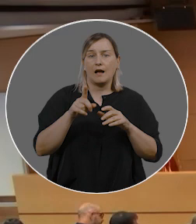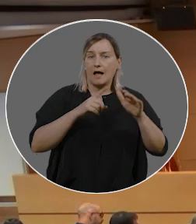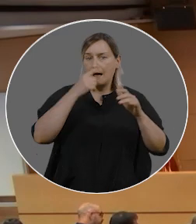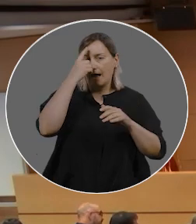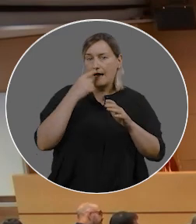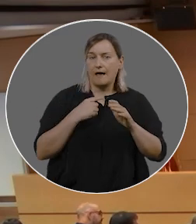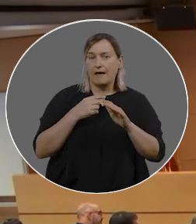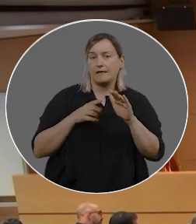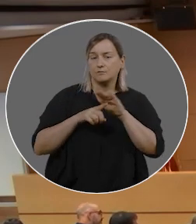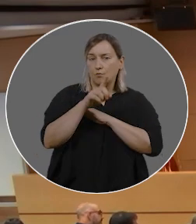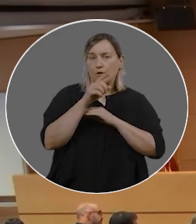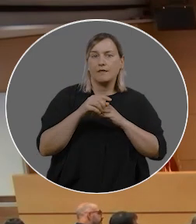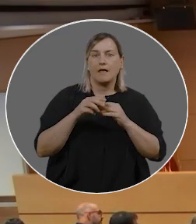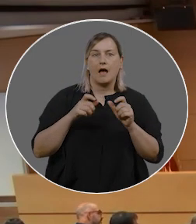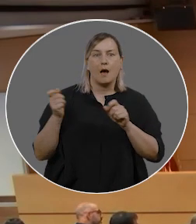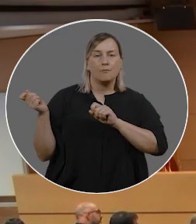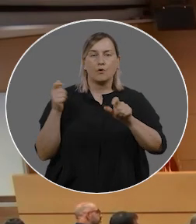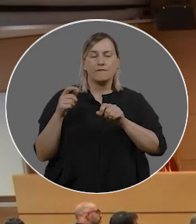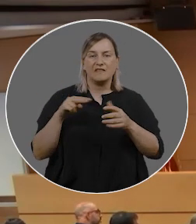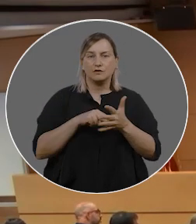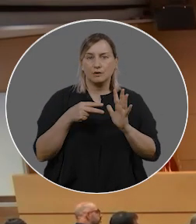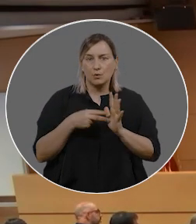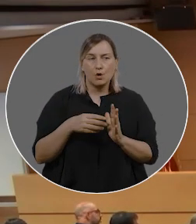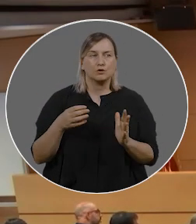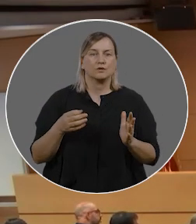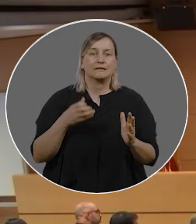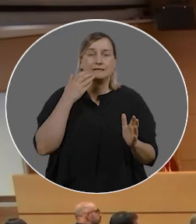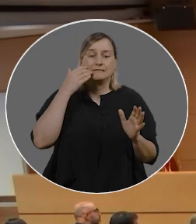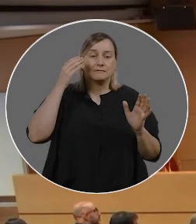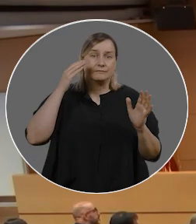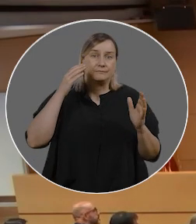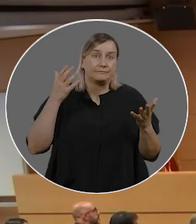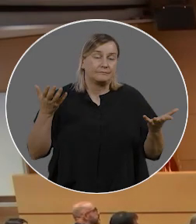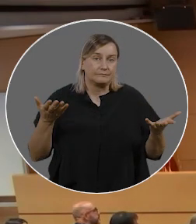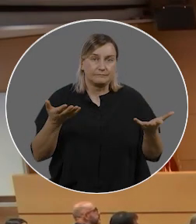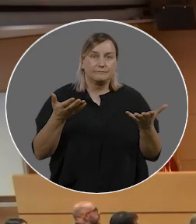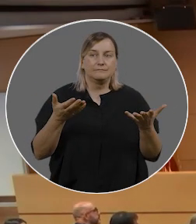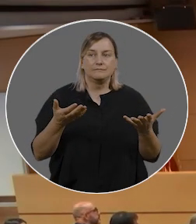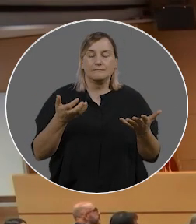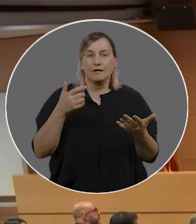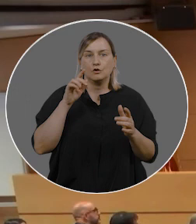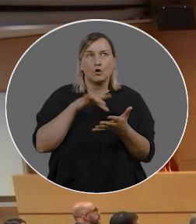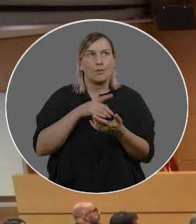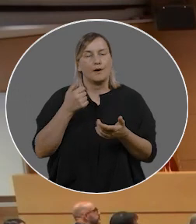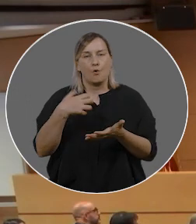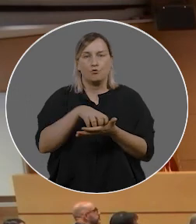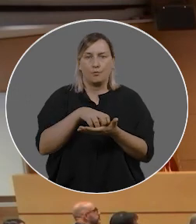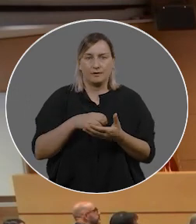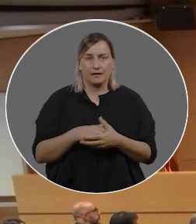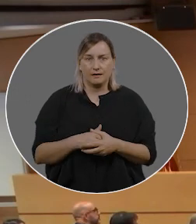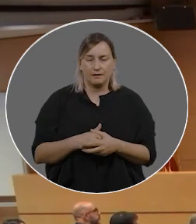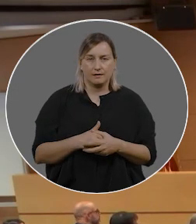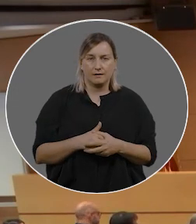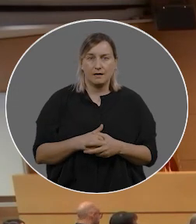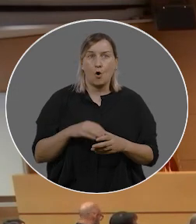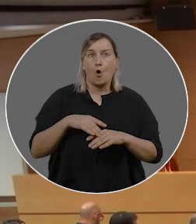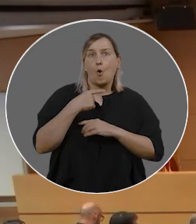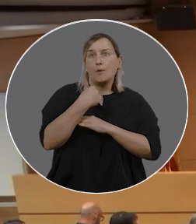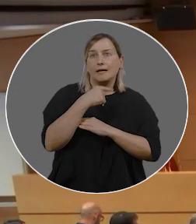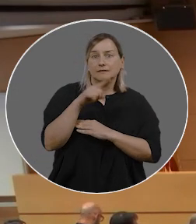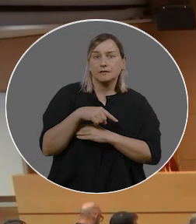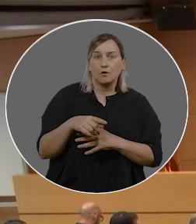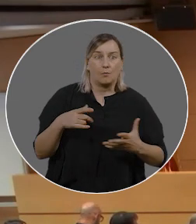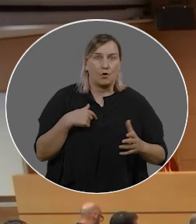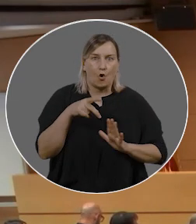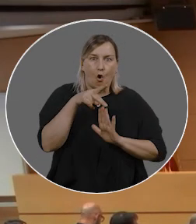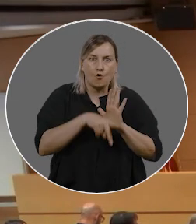dels desenvolupadors, de proveïdors tecnològics, no? Que sempre doncs, hi ha aquest dubte, no? Però és antiga, estem